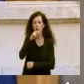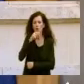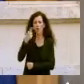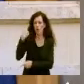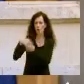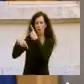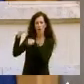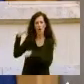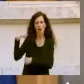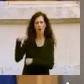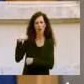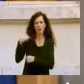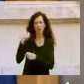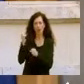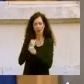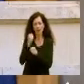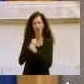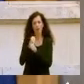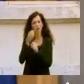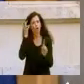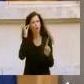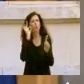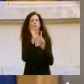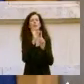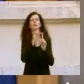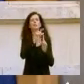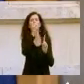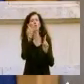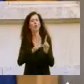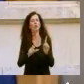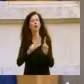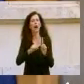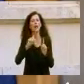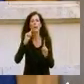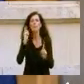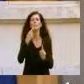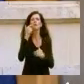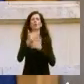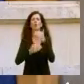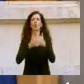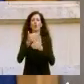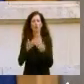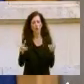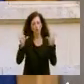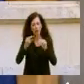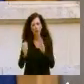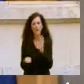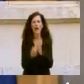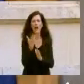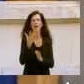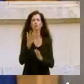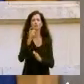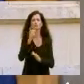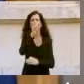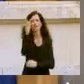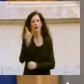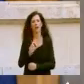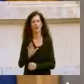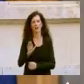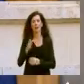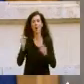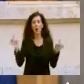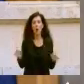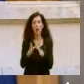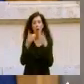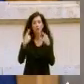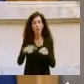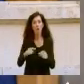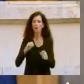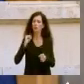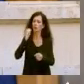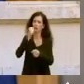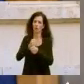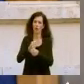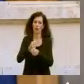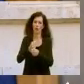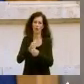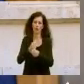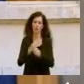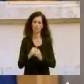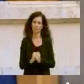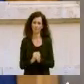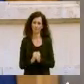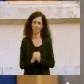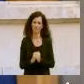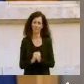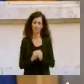un paese migliore per la rinascita del nostro paese abbiamo l'occasione storica la commissione